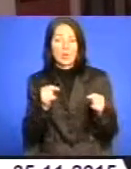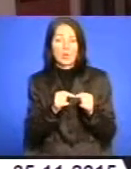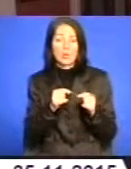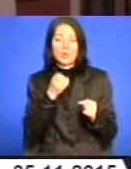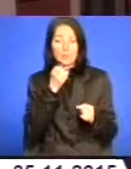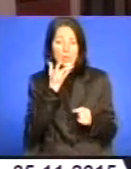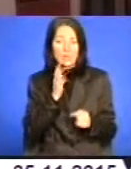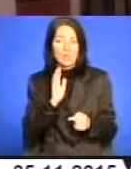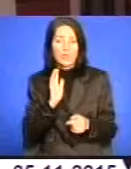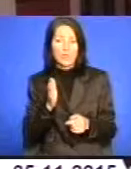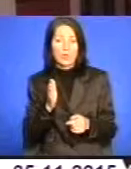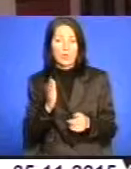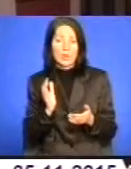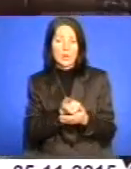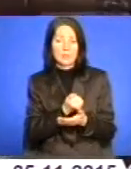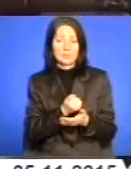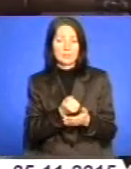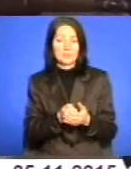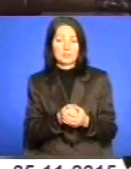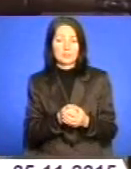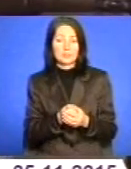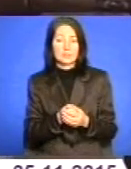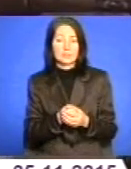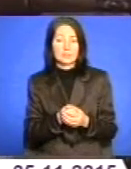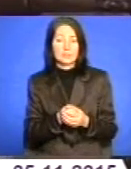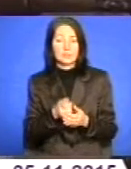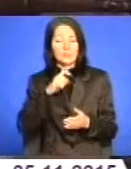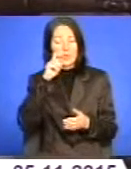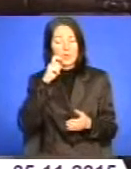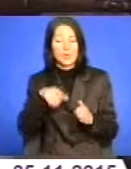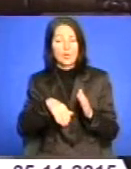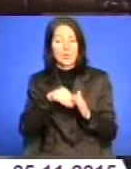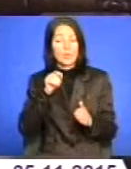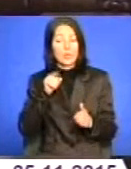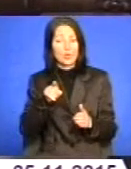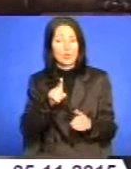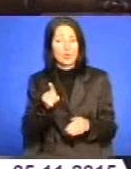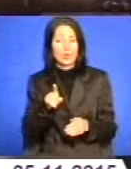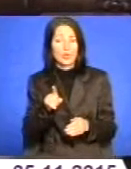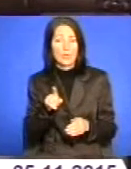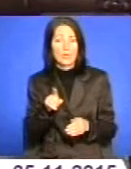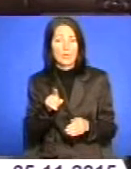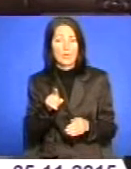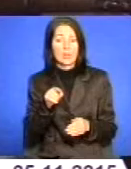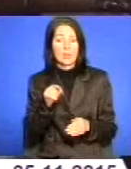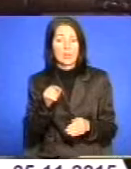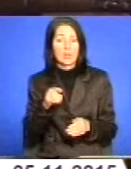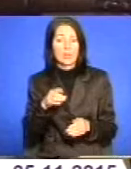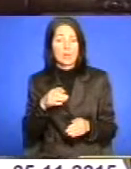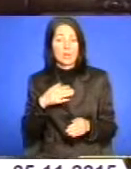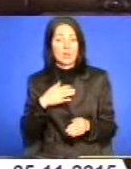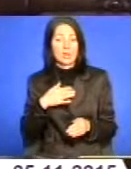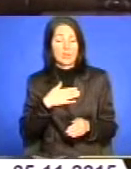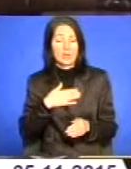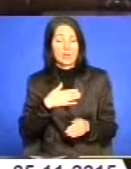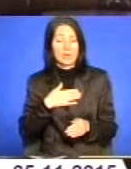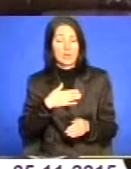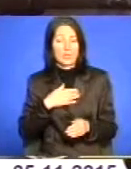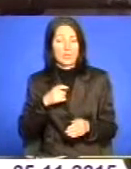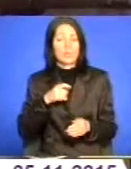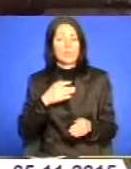позитивно буде виходити. Ну, Україну вибрав, тому що, ну, тоді там в нашому країні було, ну, там теж